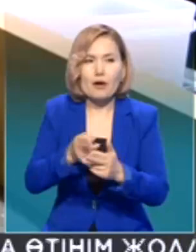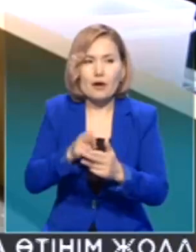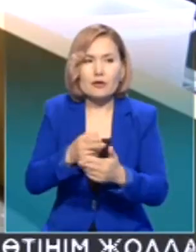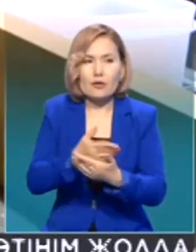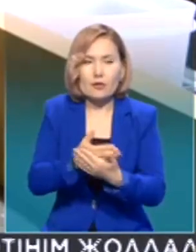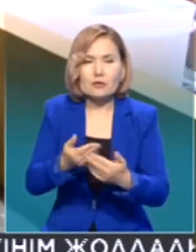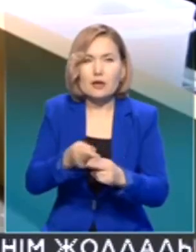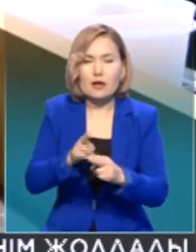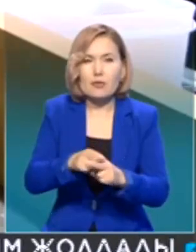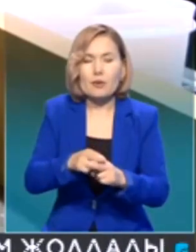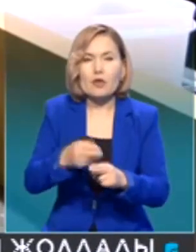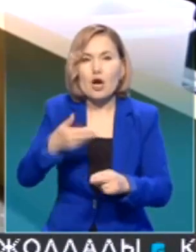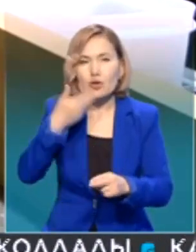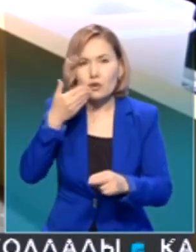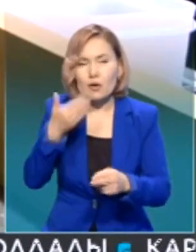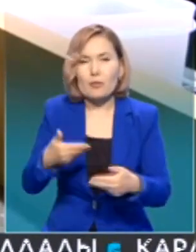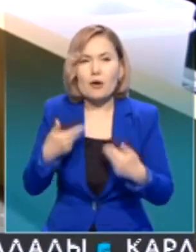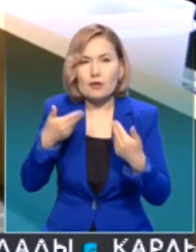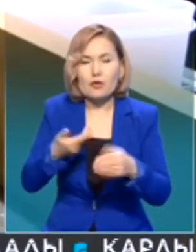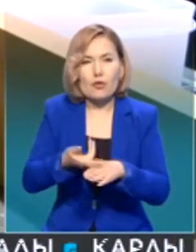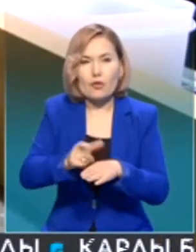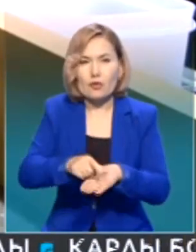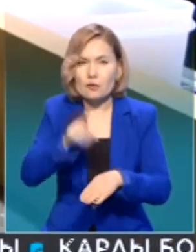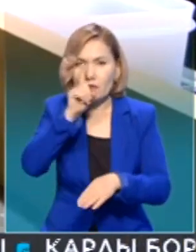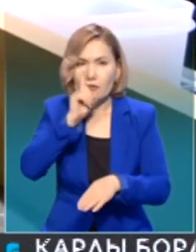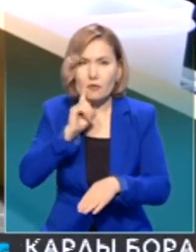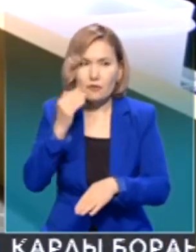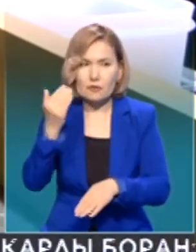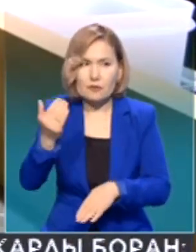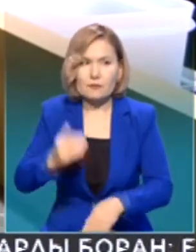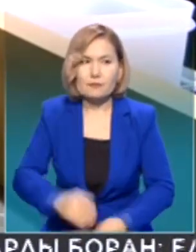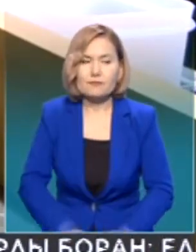ұсынып отыр. Сорпаның дәмін